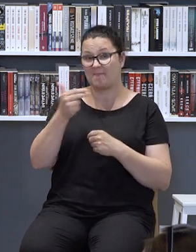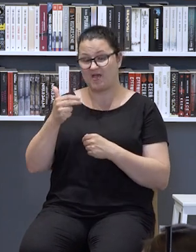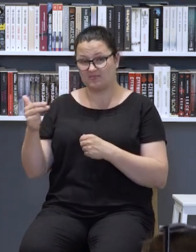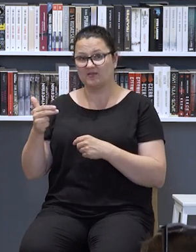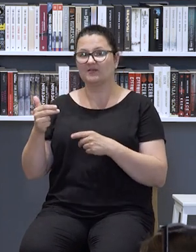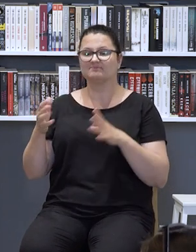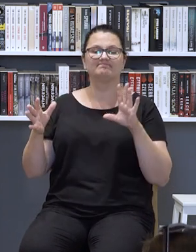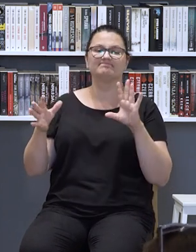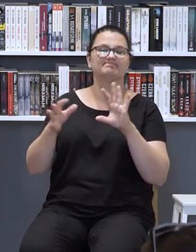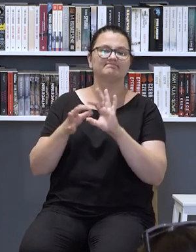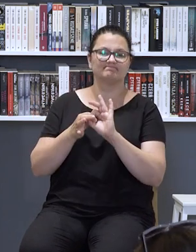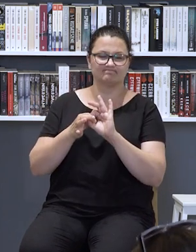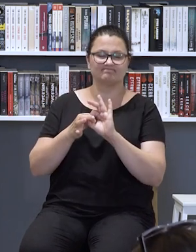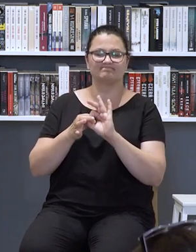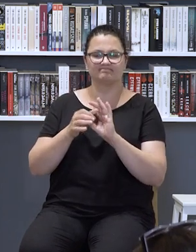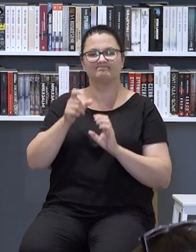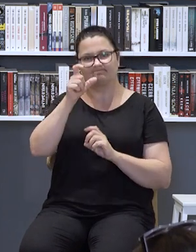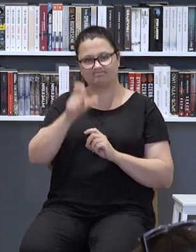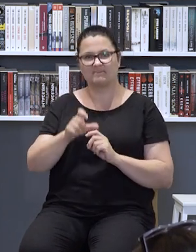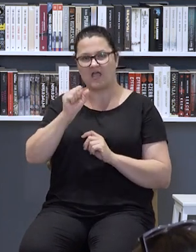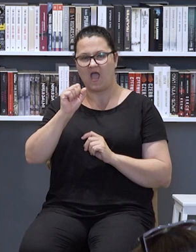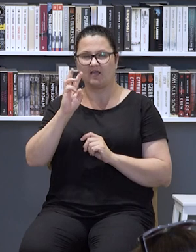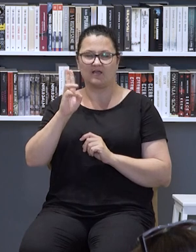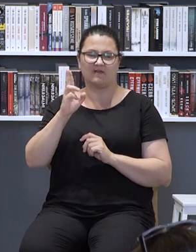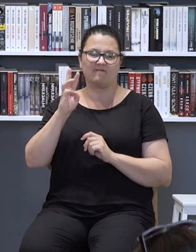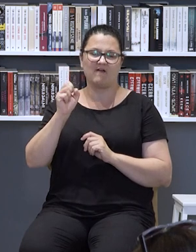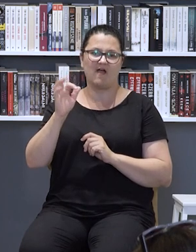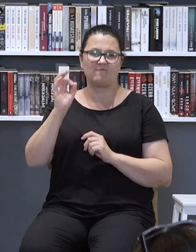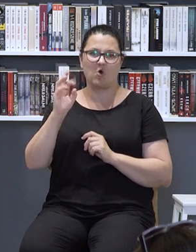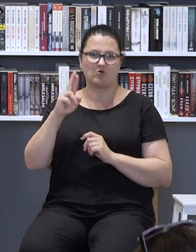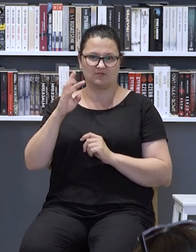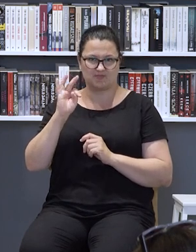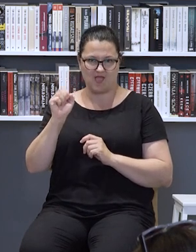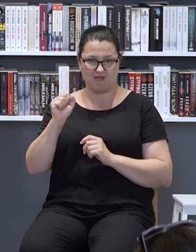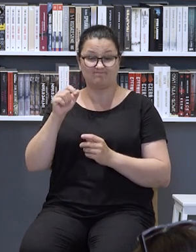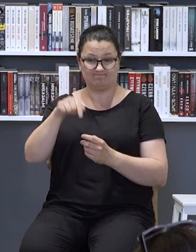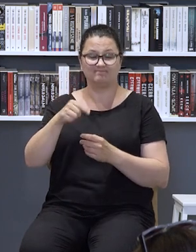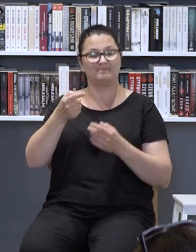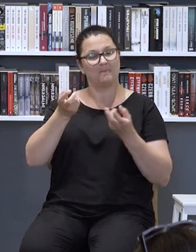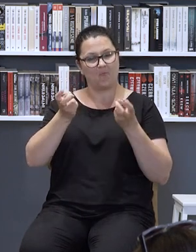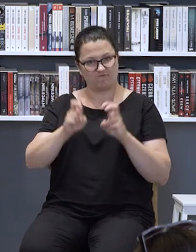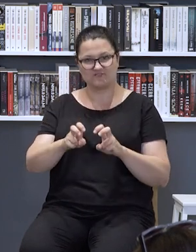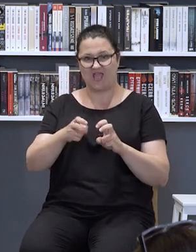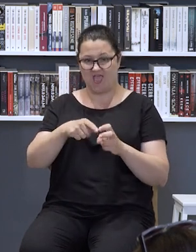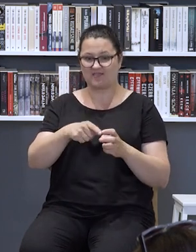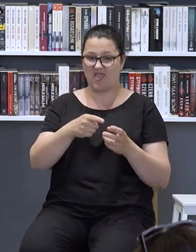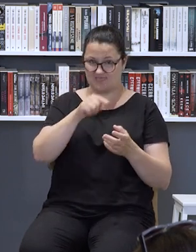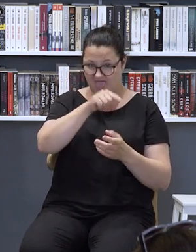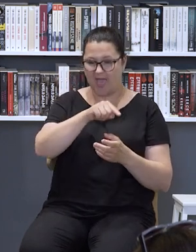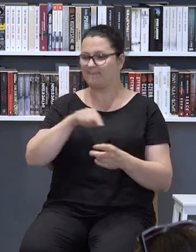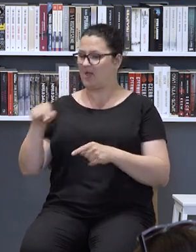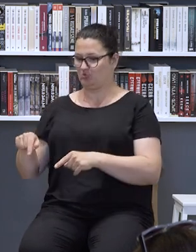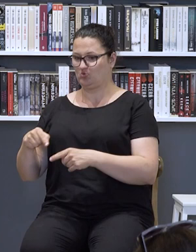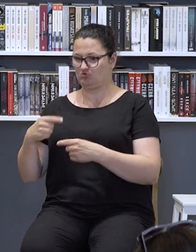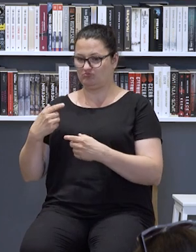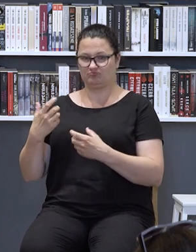splecione obecnością akwaforty. Nie? Ona tam powstaje, a tu się pojawia. Tak jakby tu